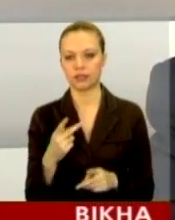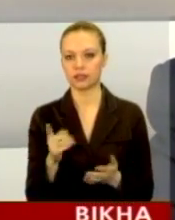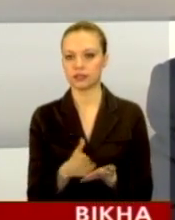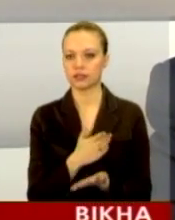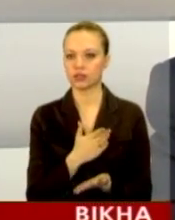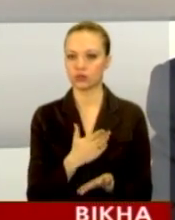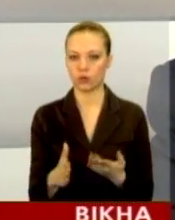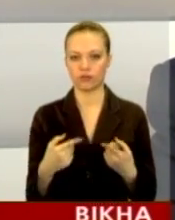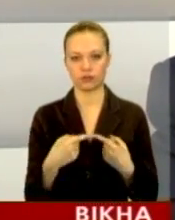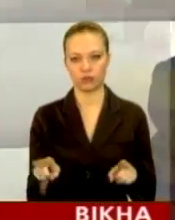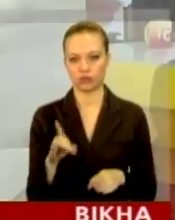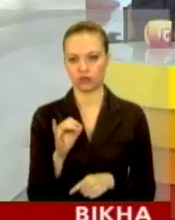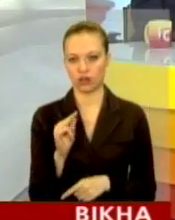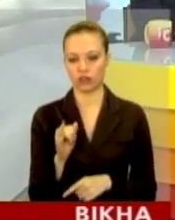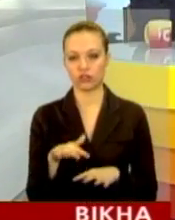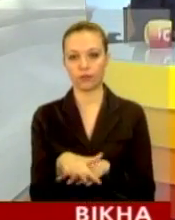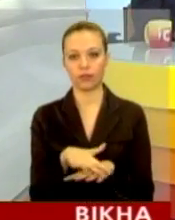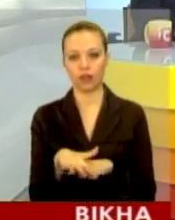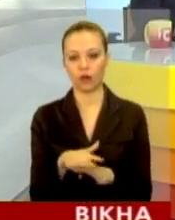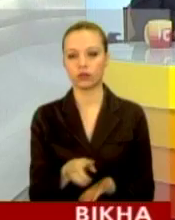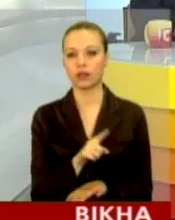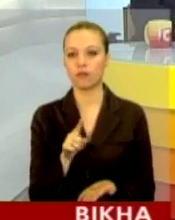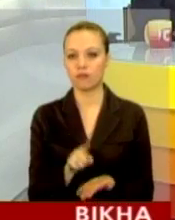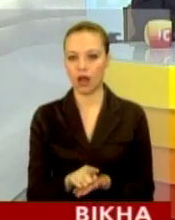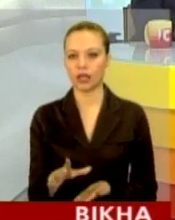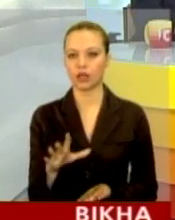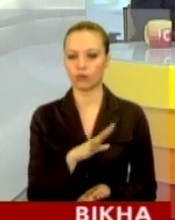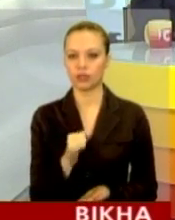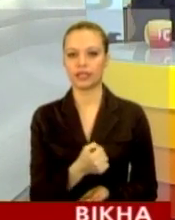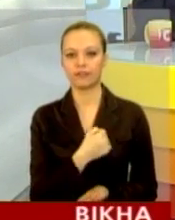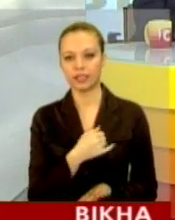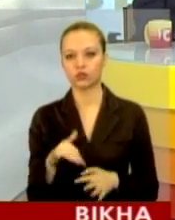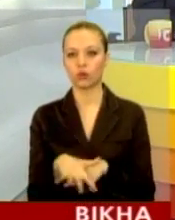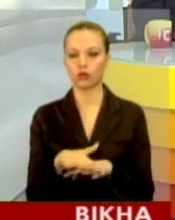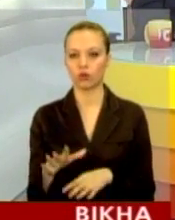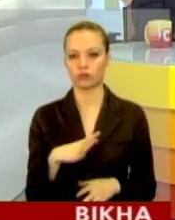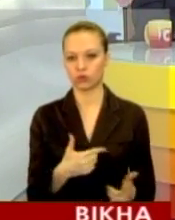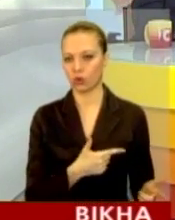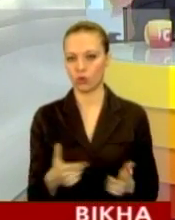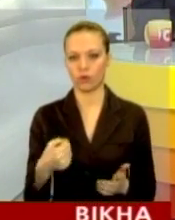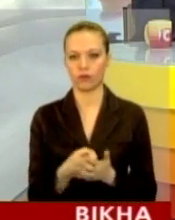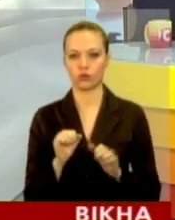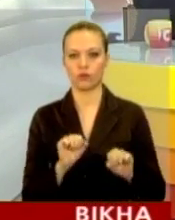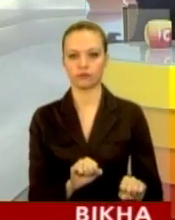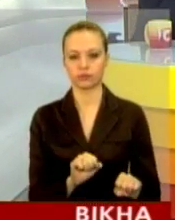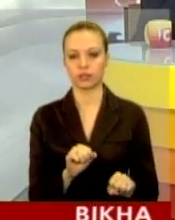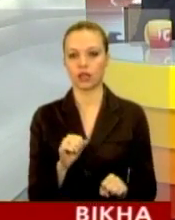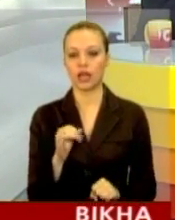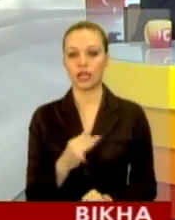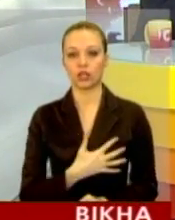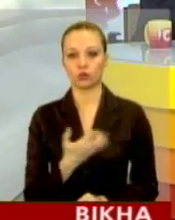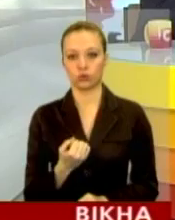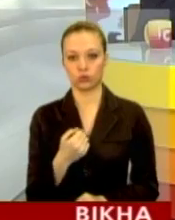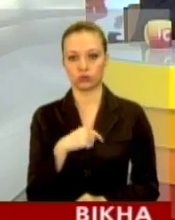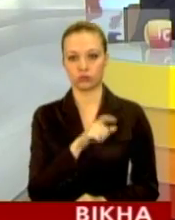зовсім інші речі. Народ має бути, і військо, і народ, готовим до відсічі. Причому дух